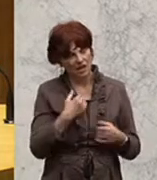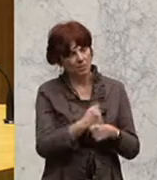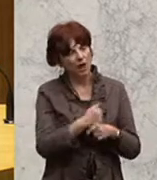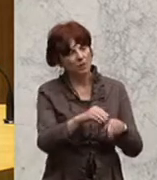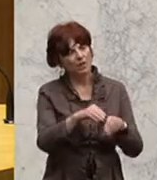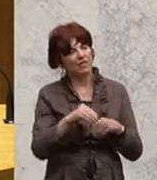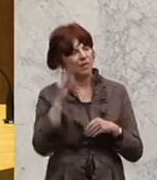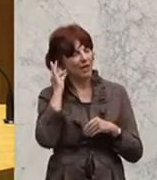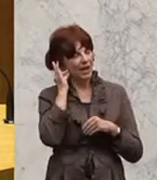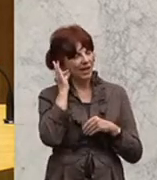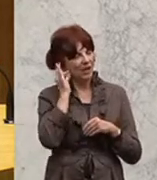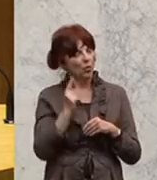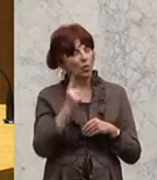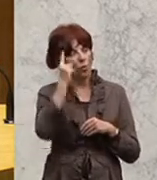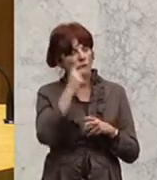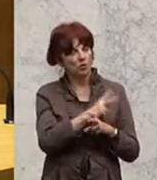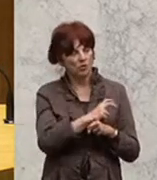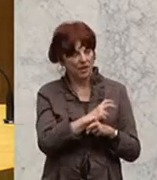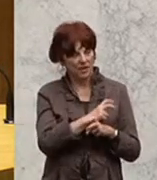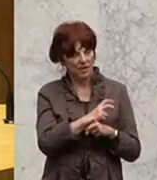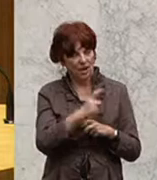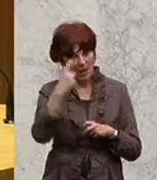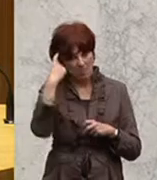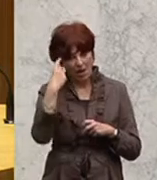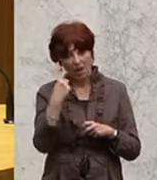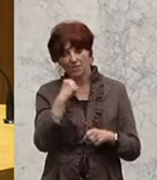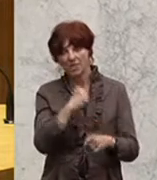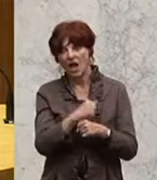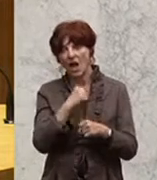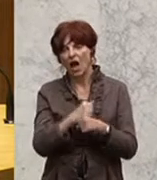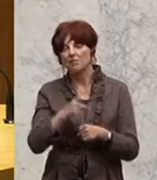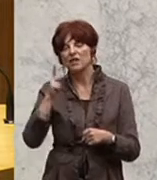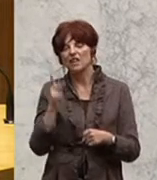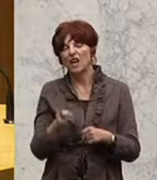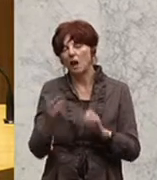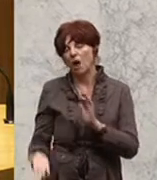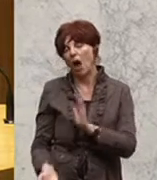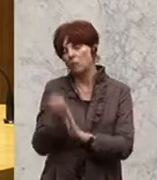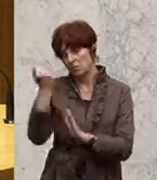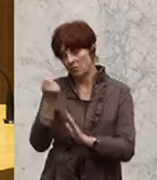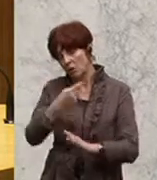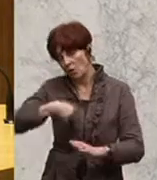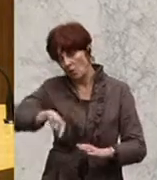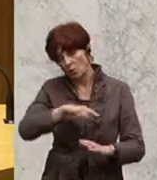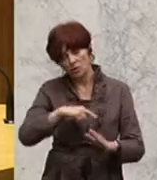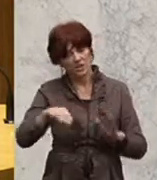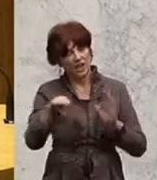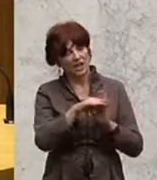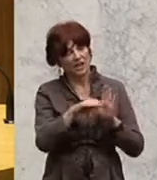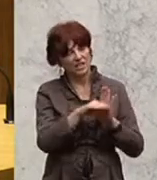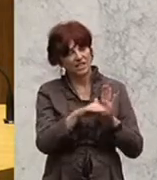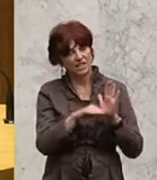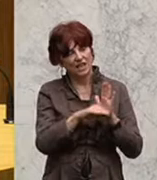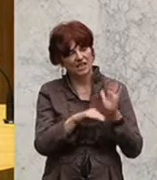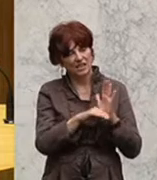Oberösterreich? Das bedeutet letztendlich die Abschaffung der Arbeiterkammer, unserer gesetzlichen Interessensvertretung. Will die Freiheitliche Partei